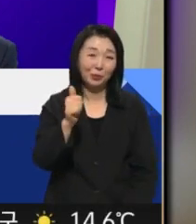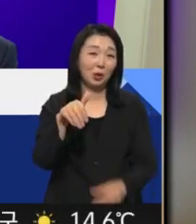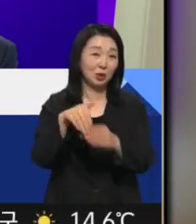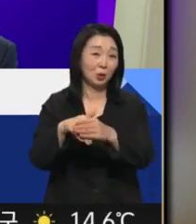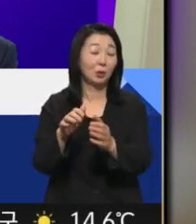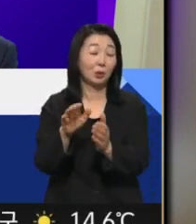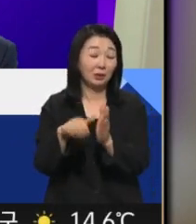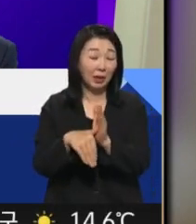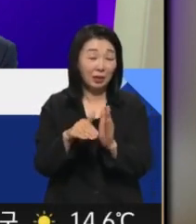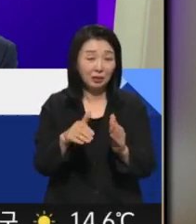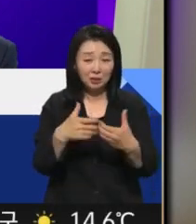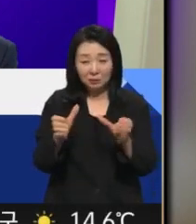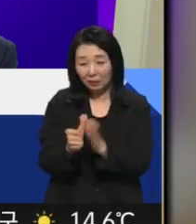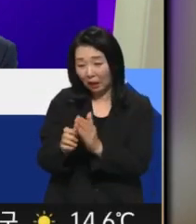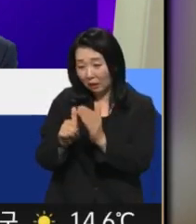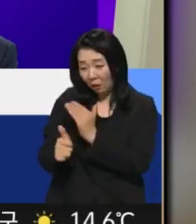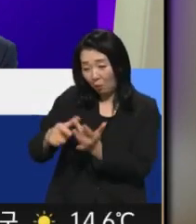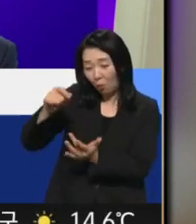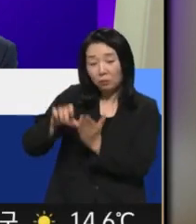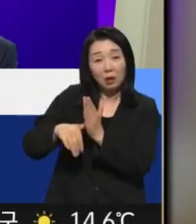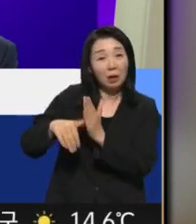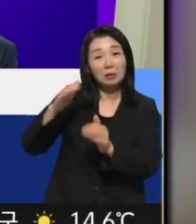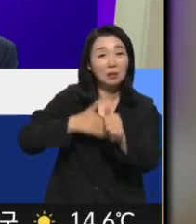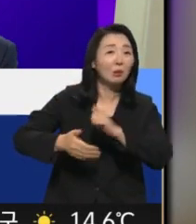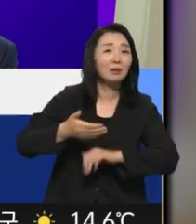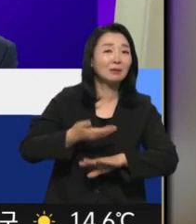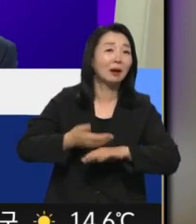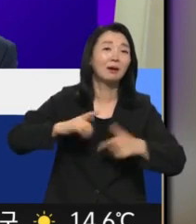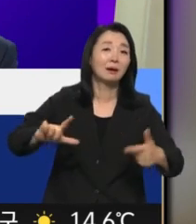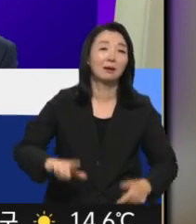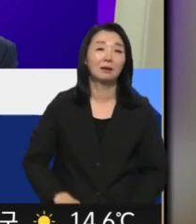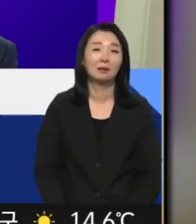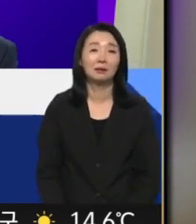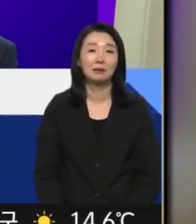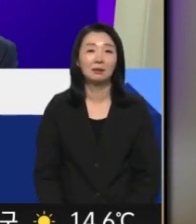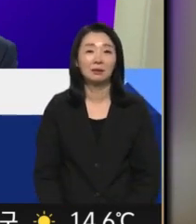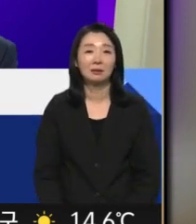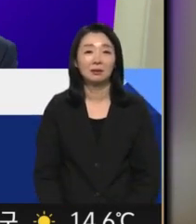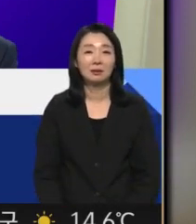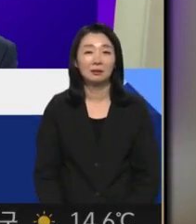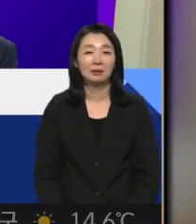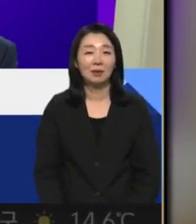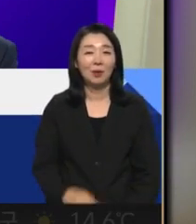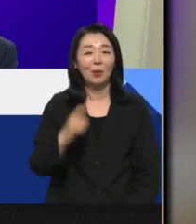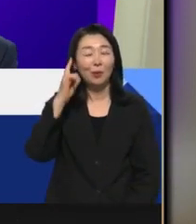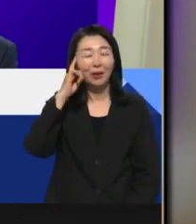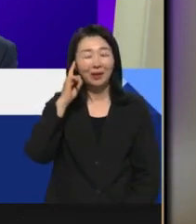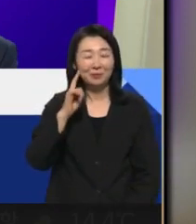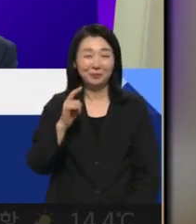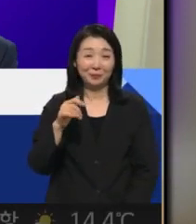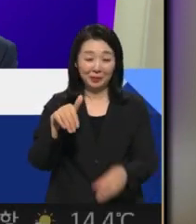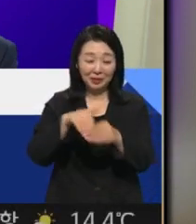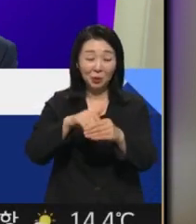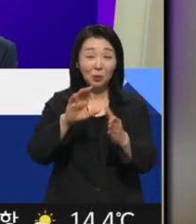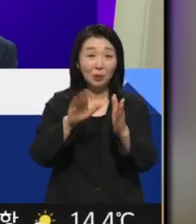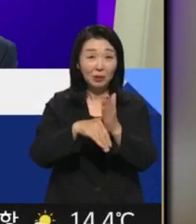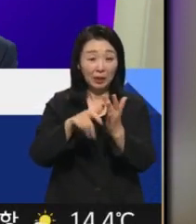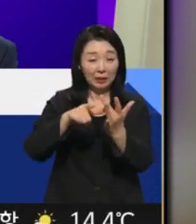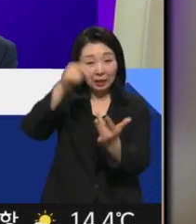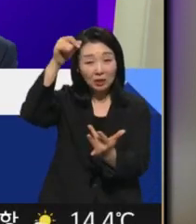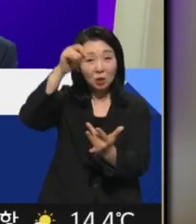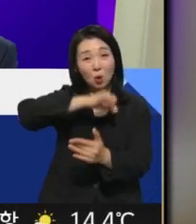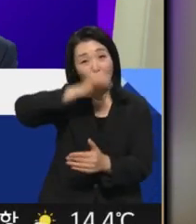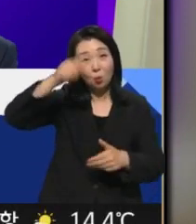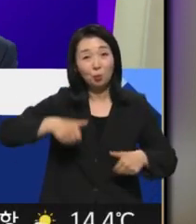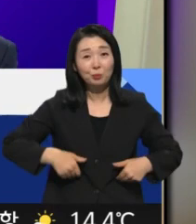뽑아야 하는 지금 이 상황은 다르죠. 많이 다릅니다. 네. 당선이 지상 목표잖아요. 선거에서는. 네. 그러면 그